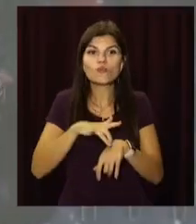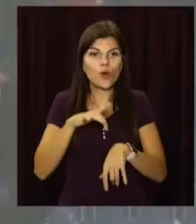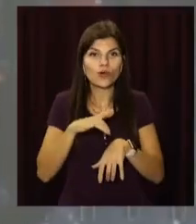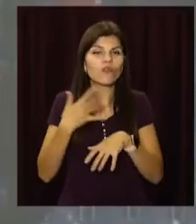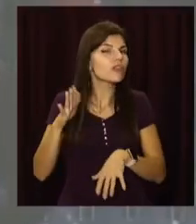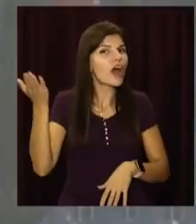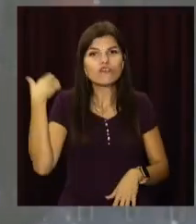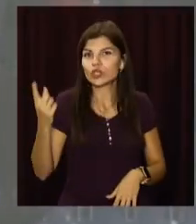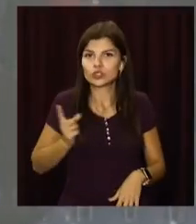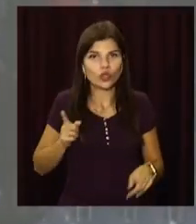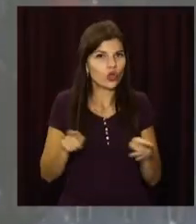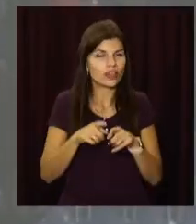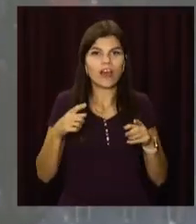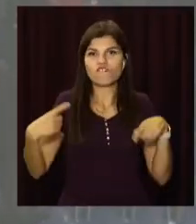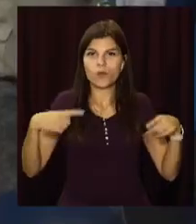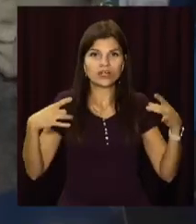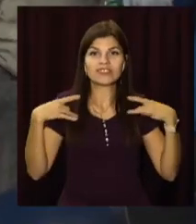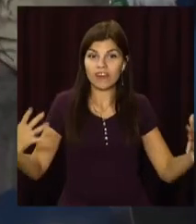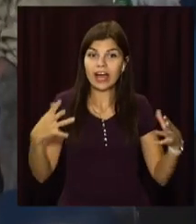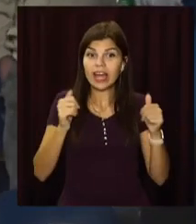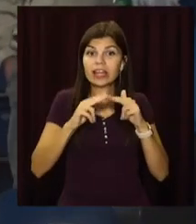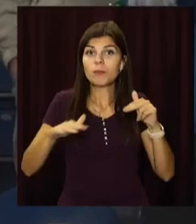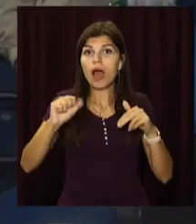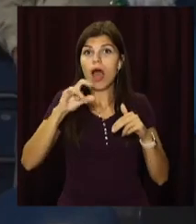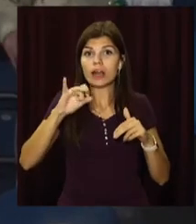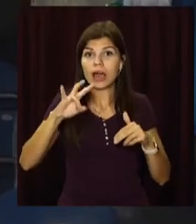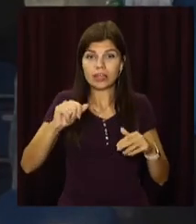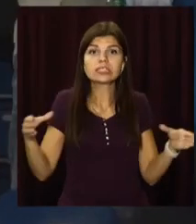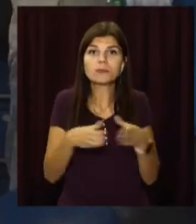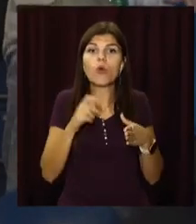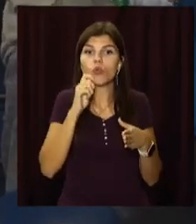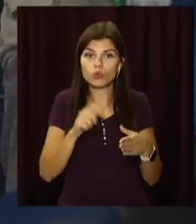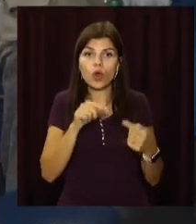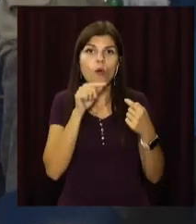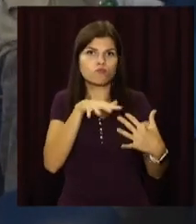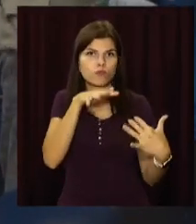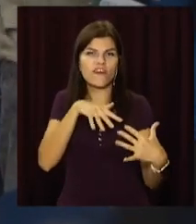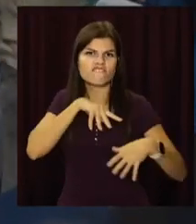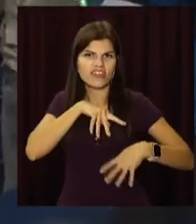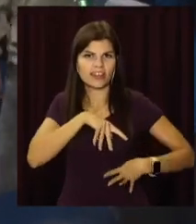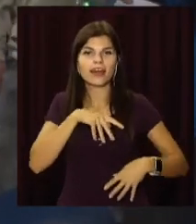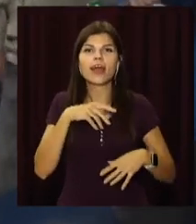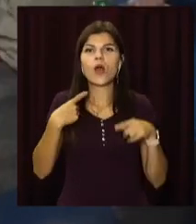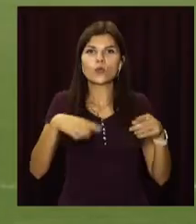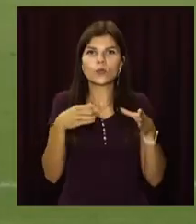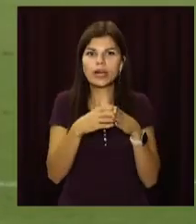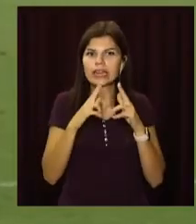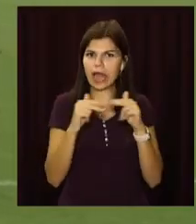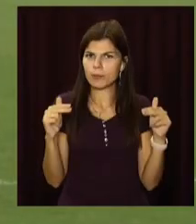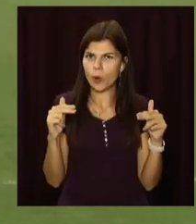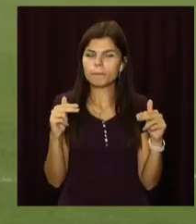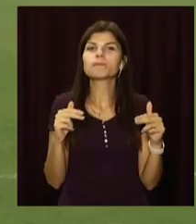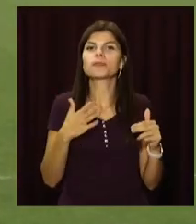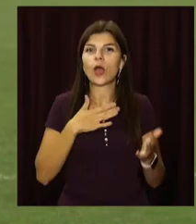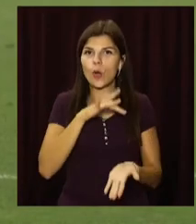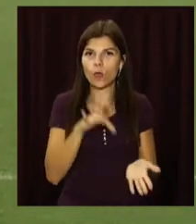Вболівальники давно чекають такого футбольного свята у Дніпрі. На Дніпро-арені збірна України протистоятиме ветеранам футбольного клубу «Дніпро». До нашого